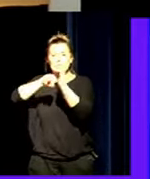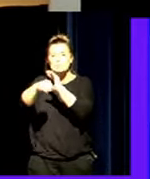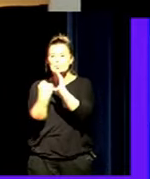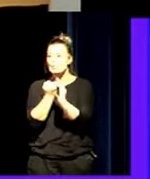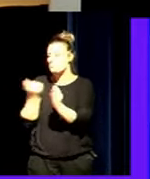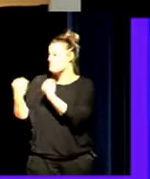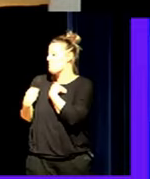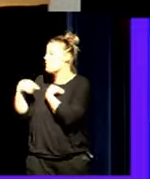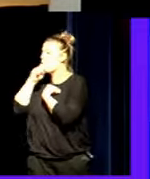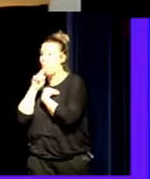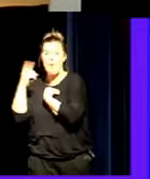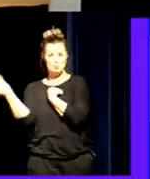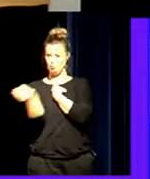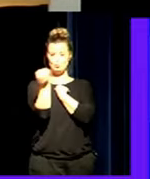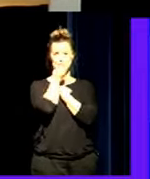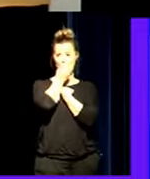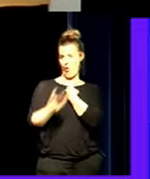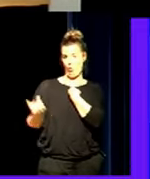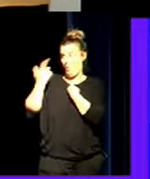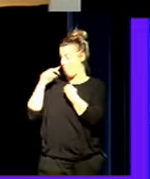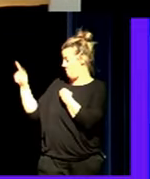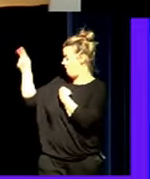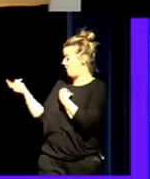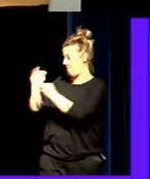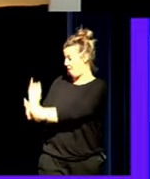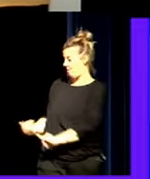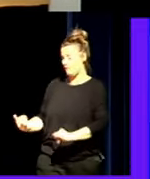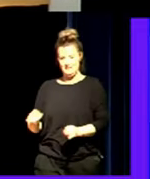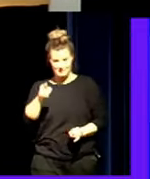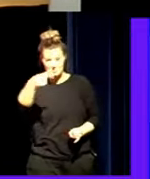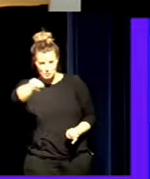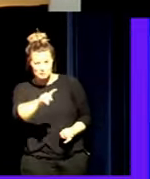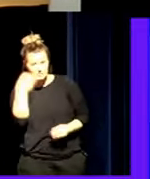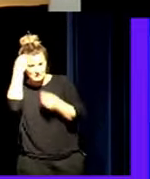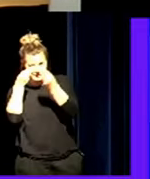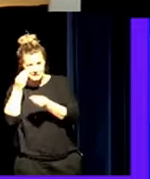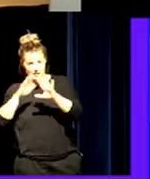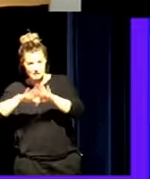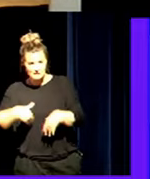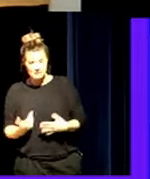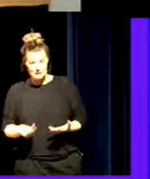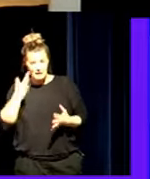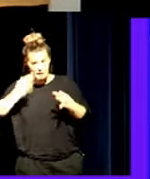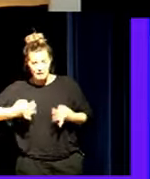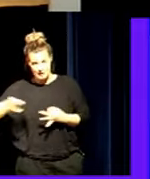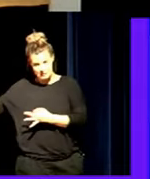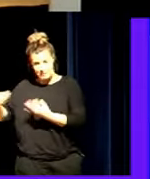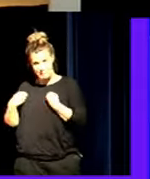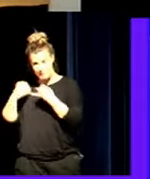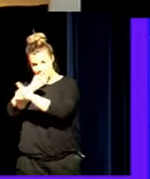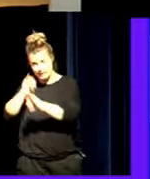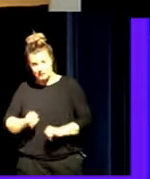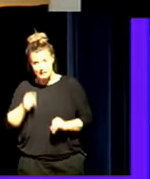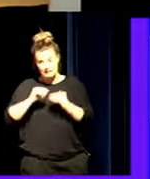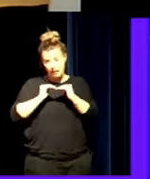super ondo, zizke bigera zein duko zieta hoen. Uste duzu ego gara, bizitzen dut, postasun hori mantendu alde esakera